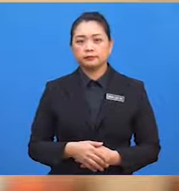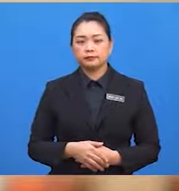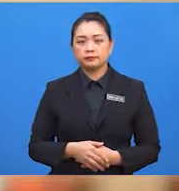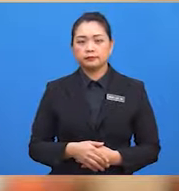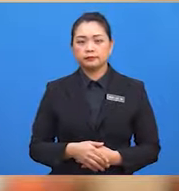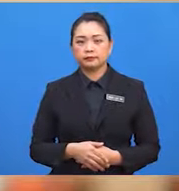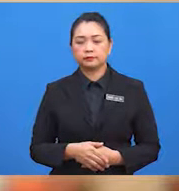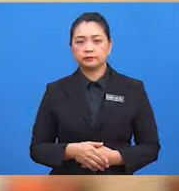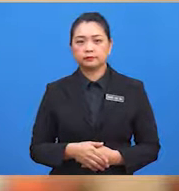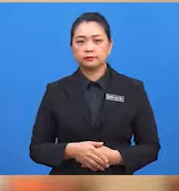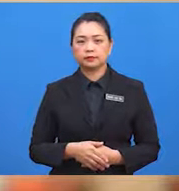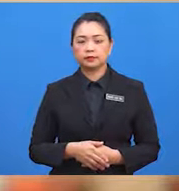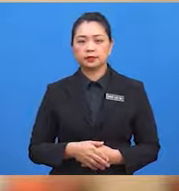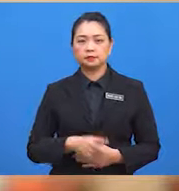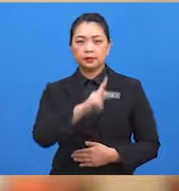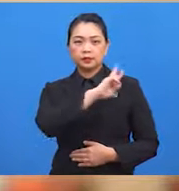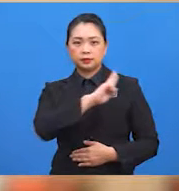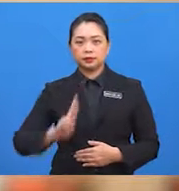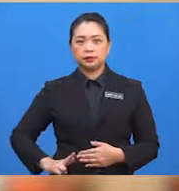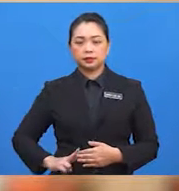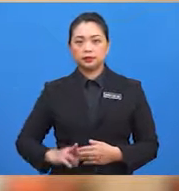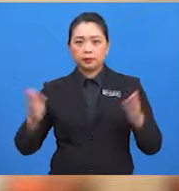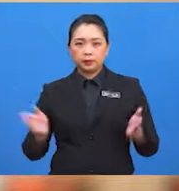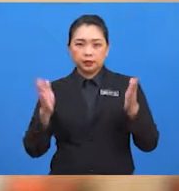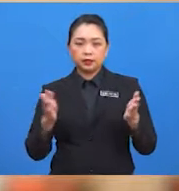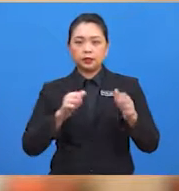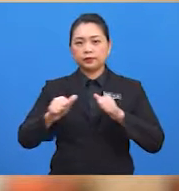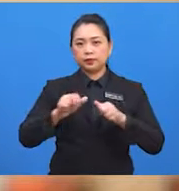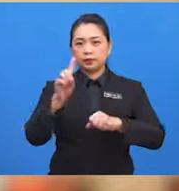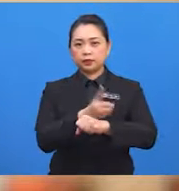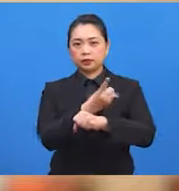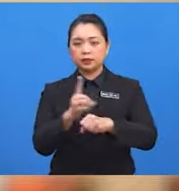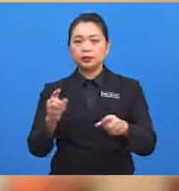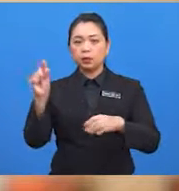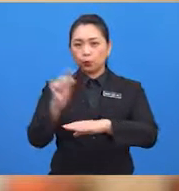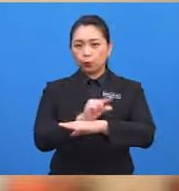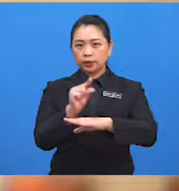Pemerintah menggalakkan aktiviti perdagangan dengan menggunakan jalan sungai.